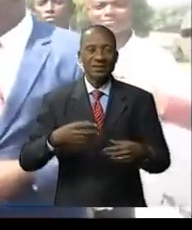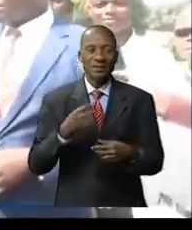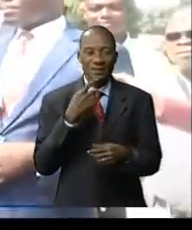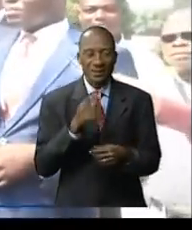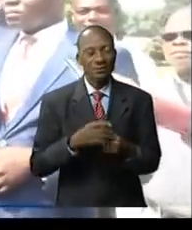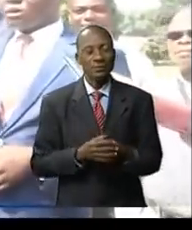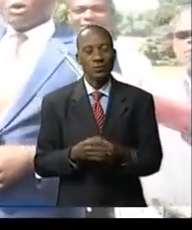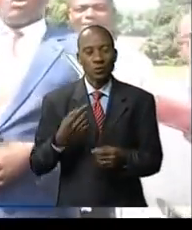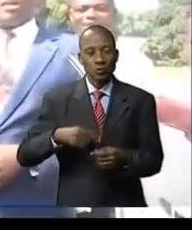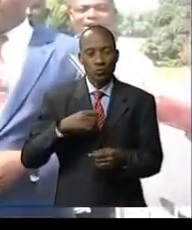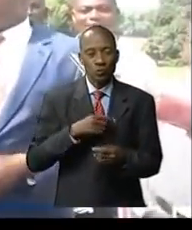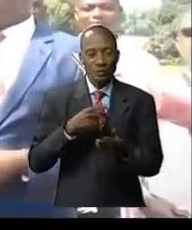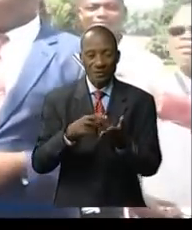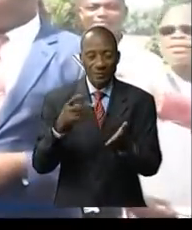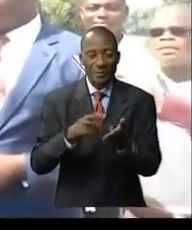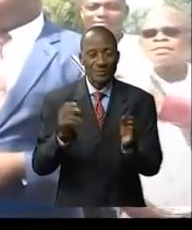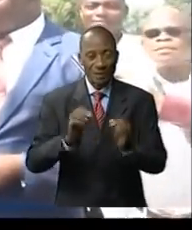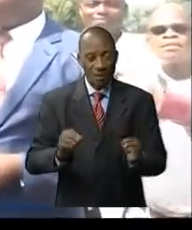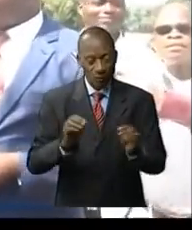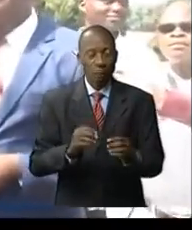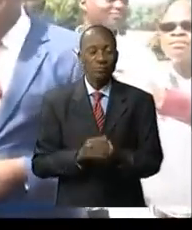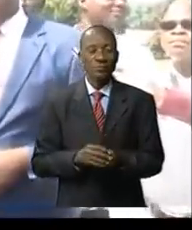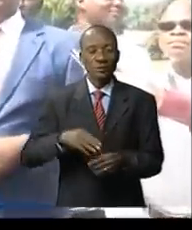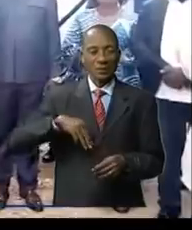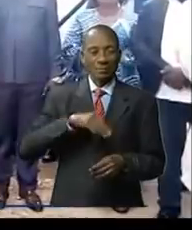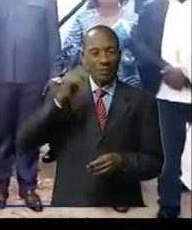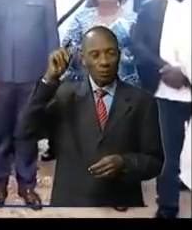raison, les membres du gouvernement provincial de